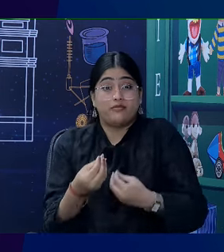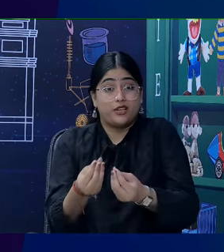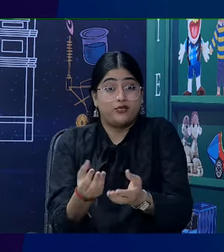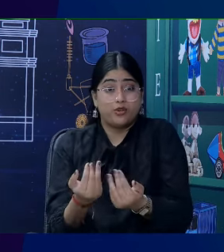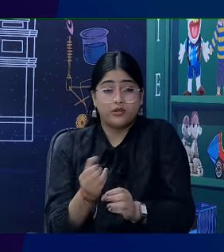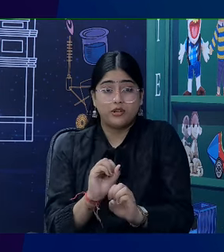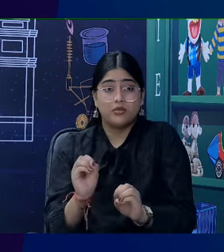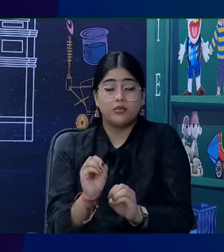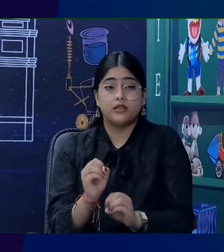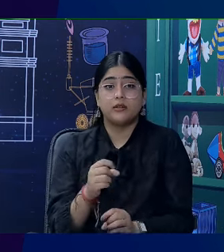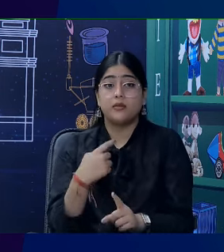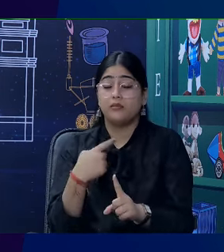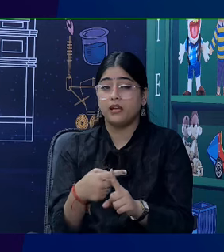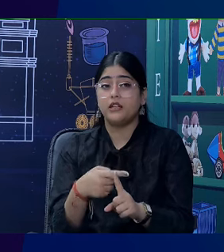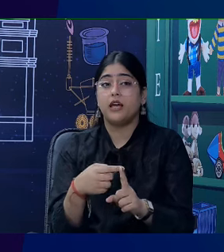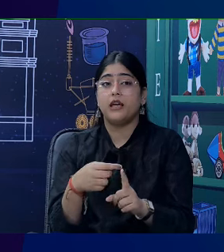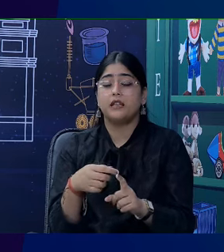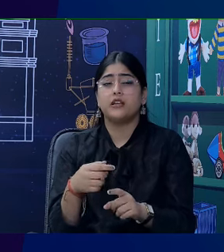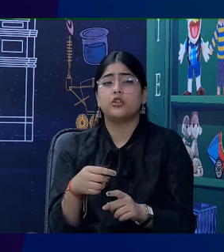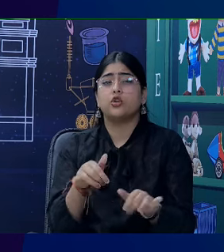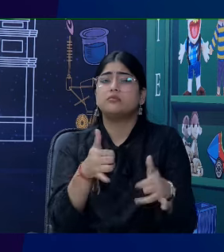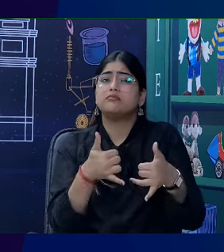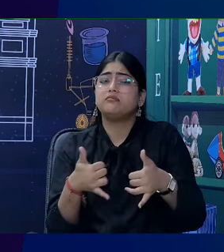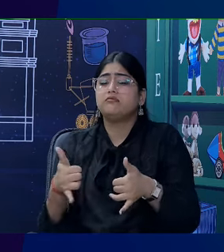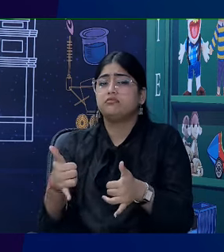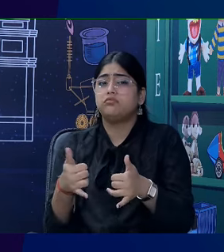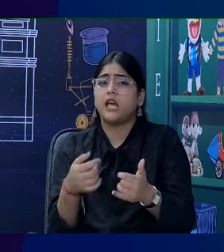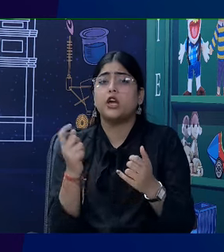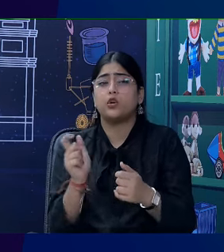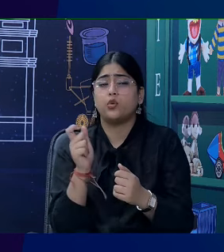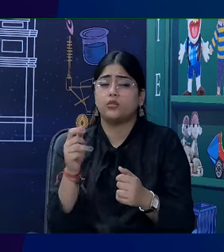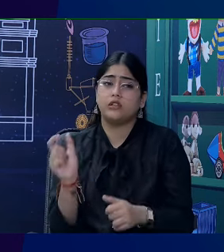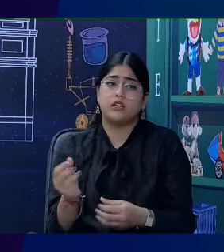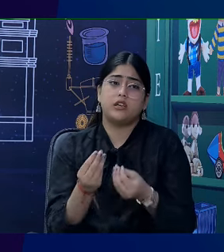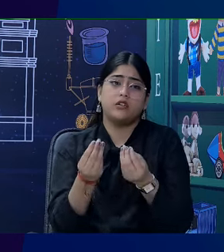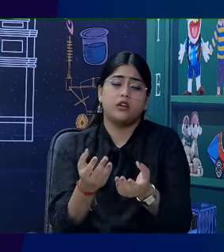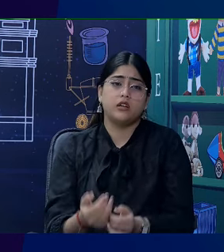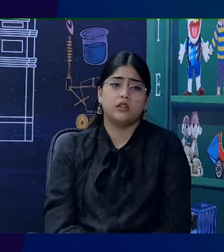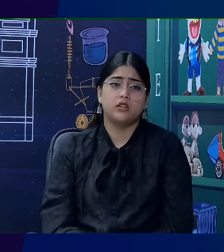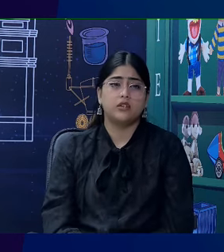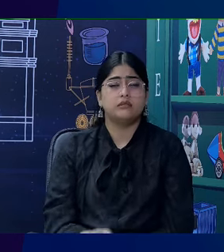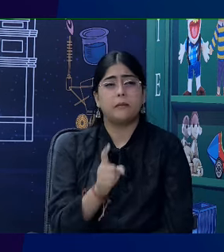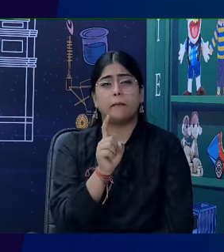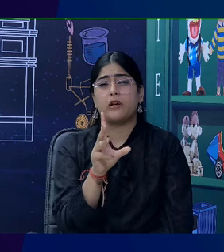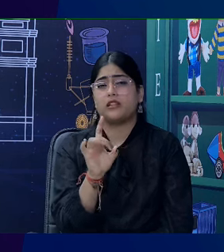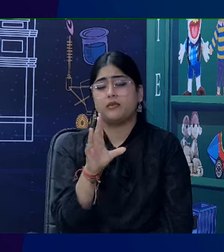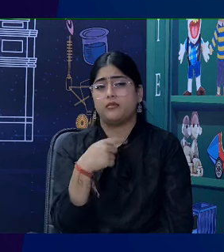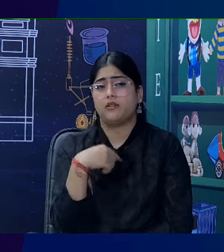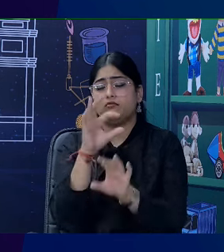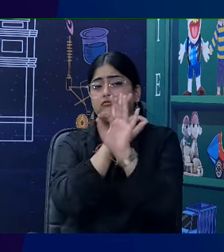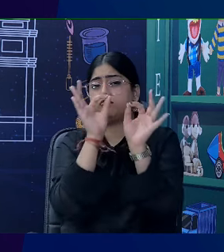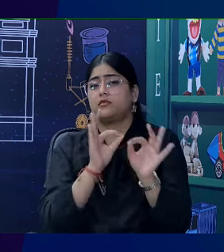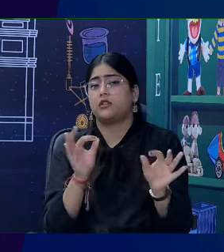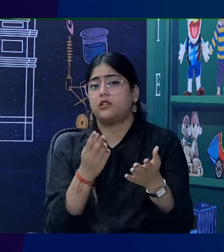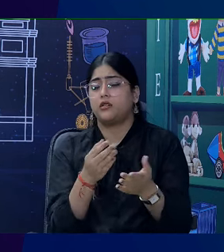लानी भी नहीं चाहिए जो खिलौनों वाली तलवार होती है शस्त्र के तौर पर बच्चे इसमें क्या है बस मुझे मुश्किल से हार्डली 15 मिनट्स लगे और आपकी तलवार